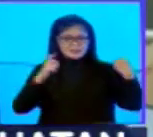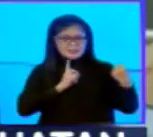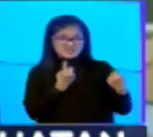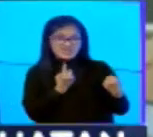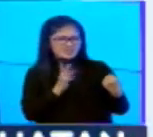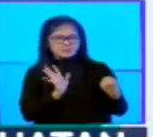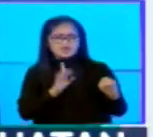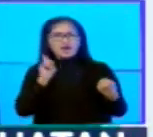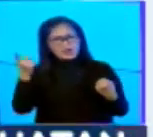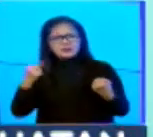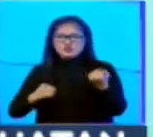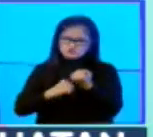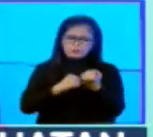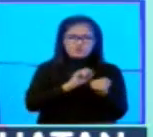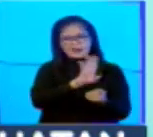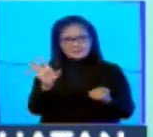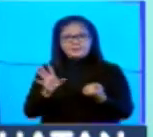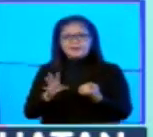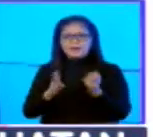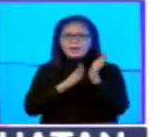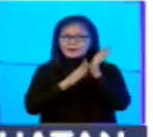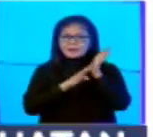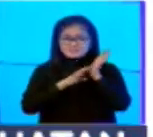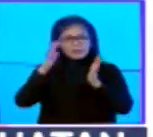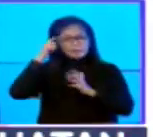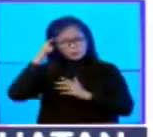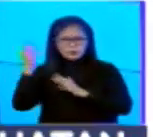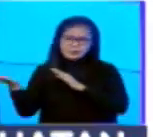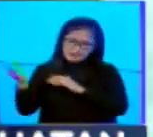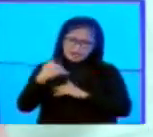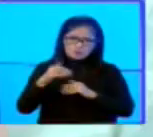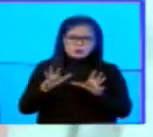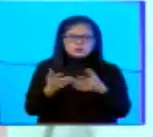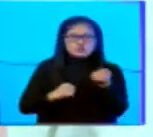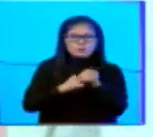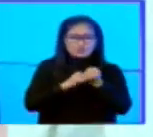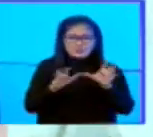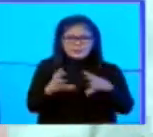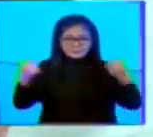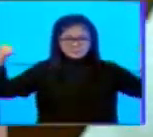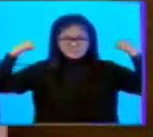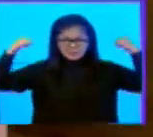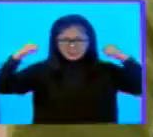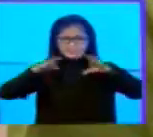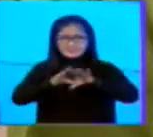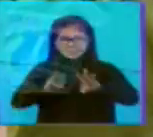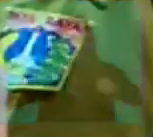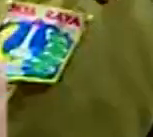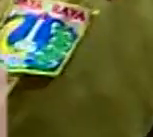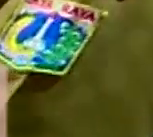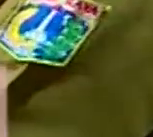semua mendukung mereka. Bersama MNC Peduli, mari kita mendukung tugas tenaga kesehatan dalam menjalankan tugasnya yang setiap hari